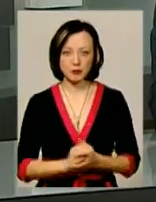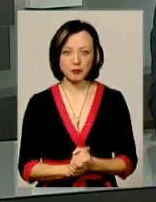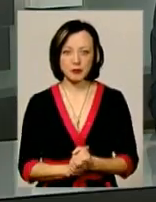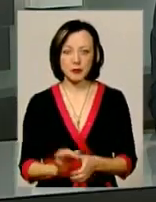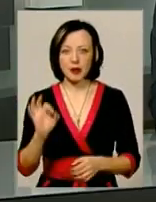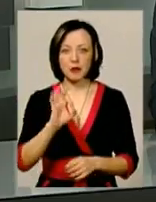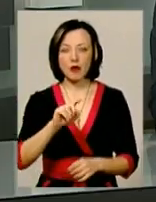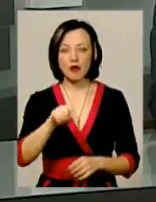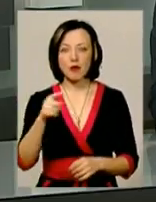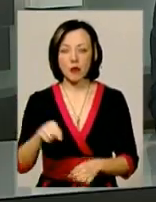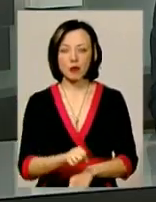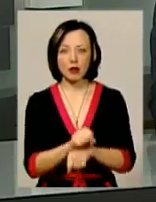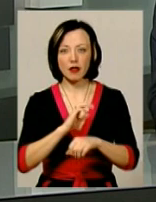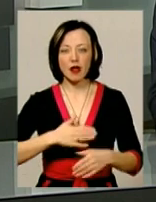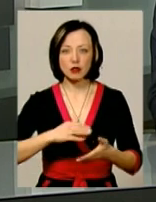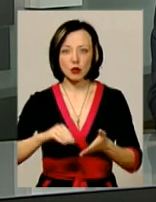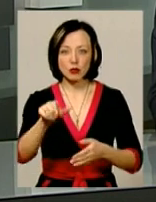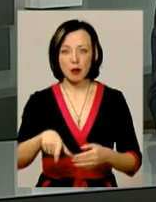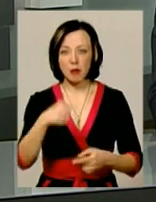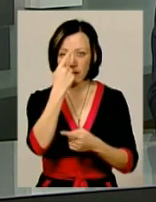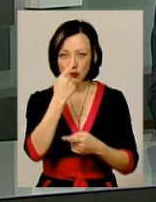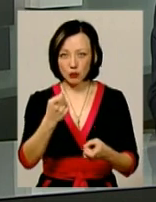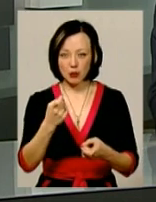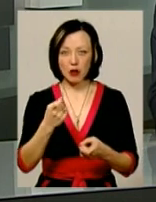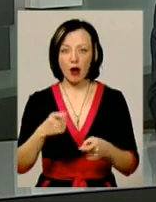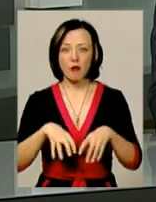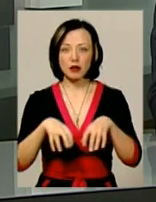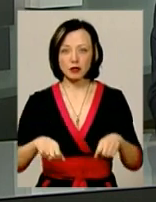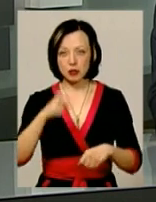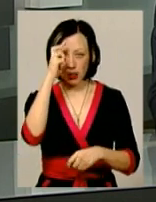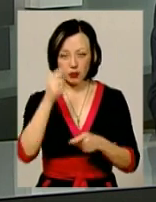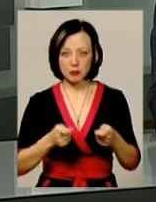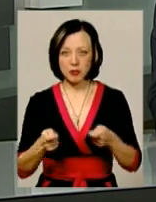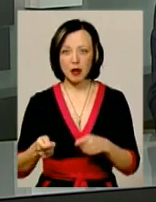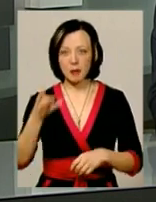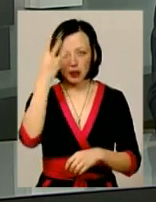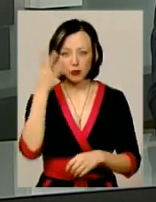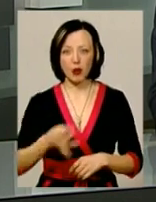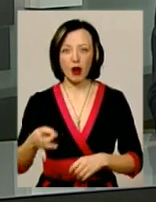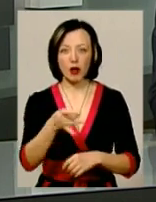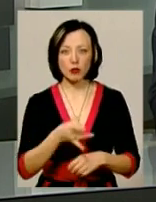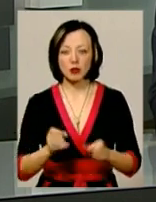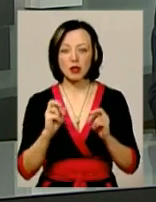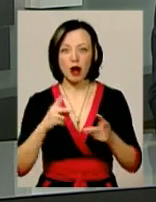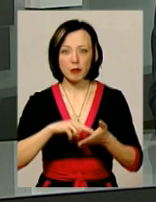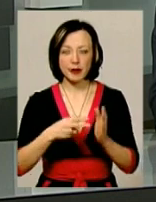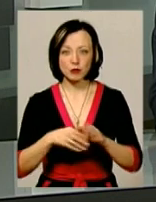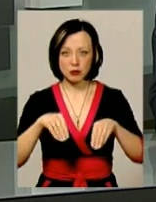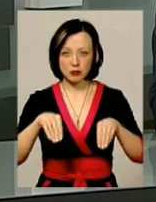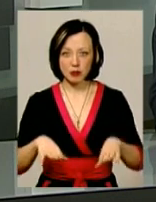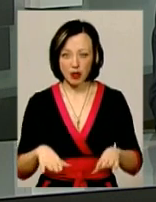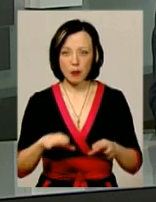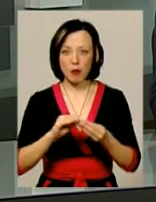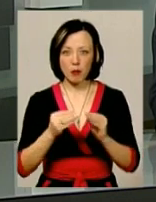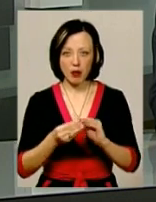Про вимоги протестувальників наші кореспонденти повідомили посадовцям Державної адміністрації Хмельницького району. Як там планують розв'язати